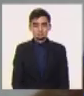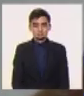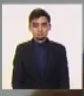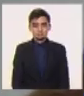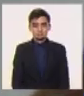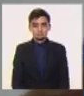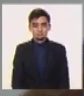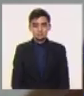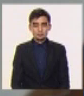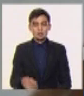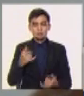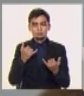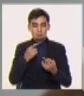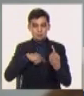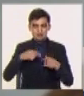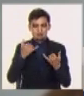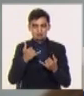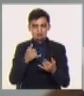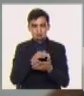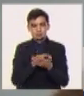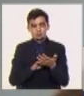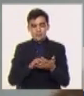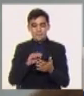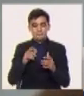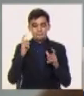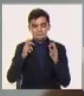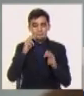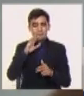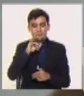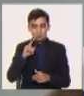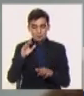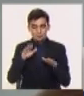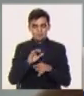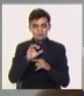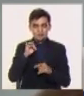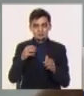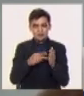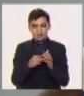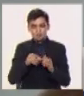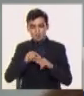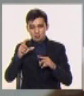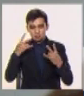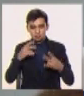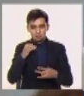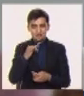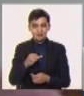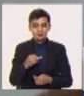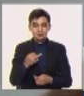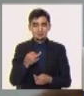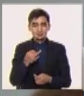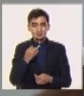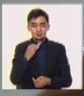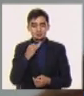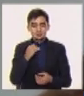Мы сейчас рекомендацию пишем вузам о том, что не поднимать цену и то,